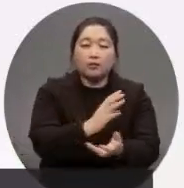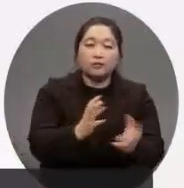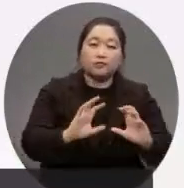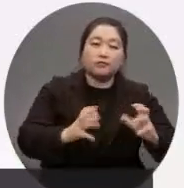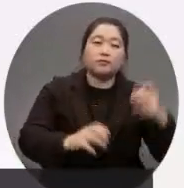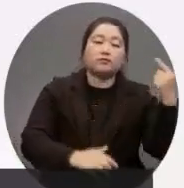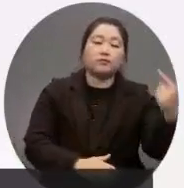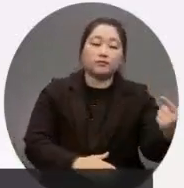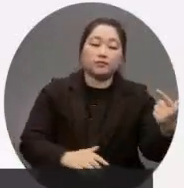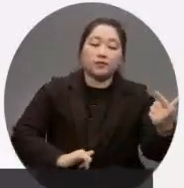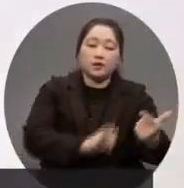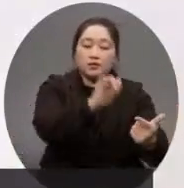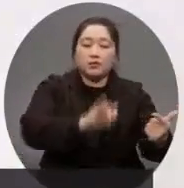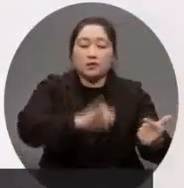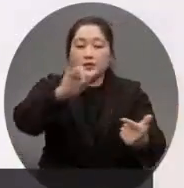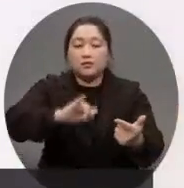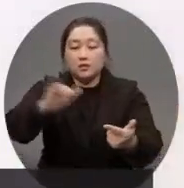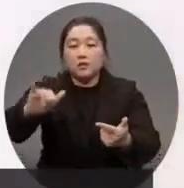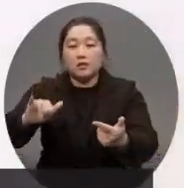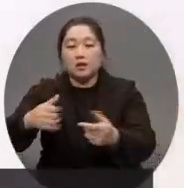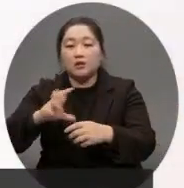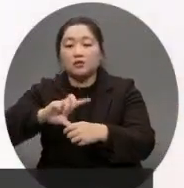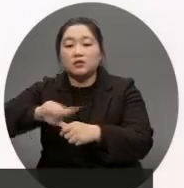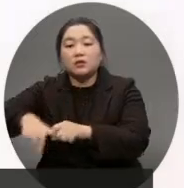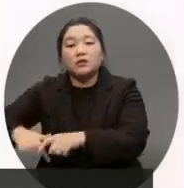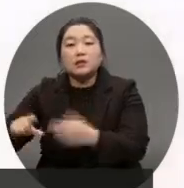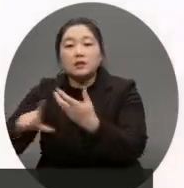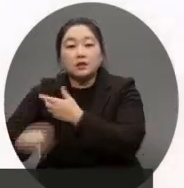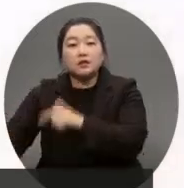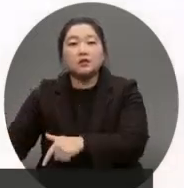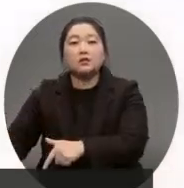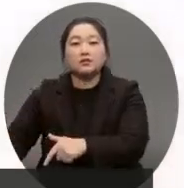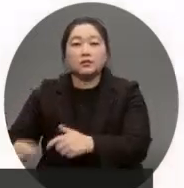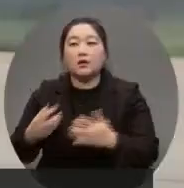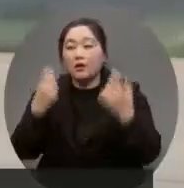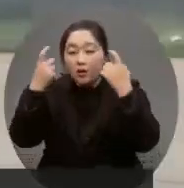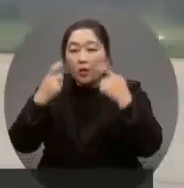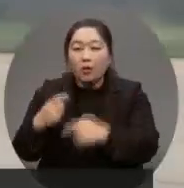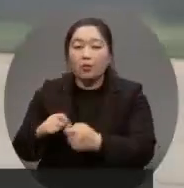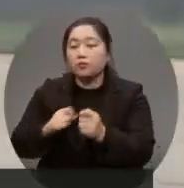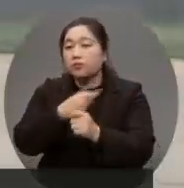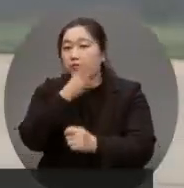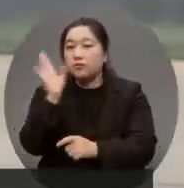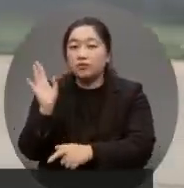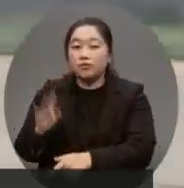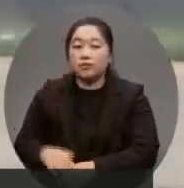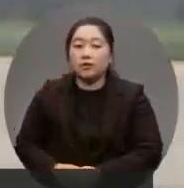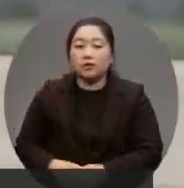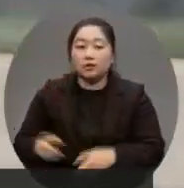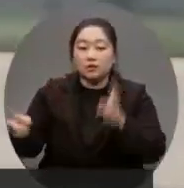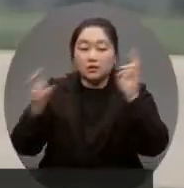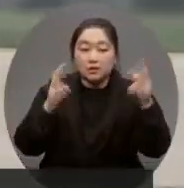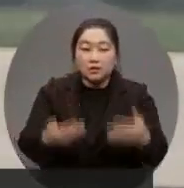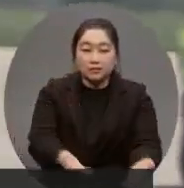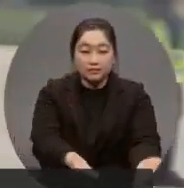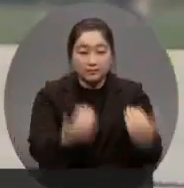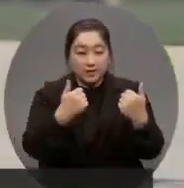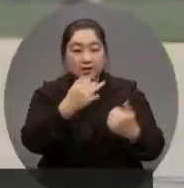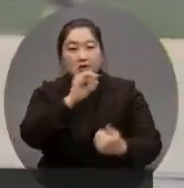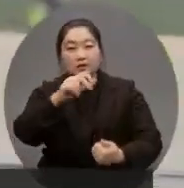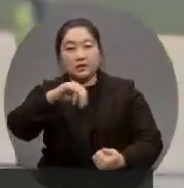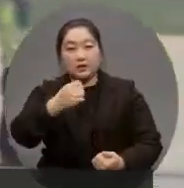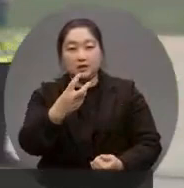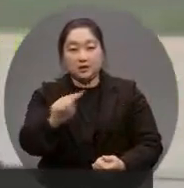노선을 만들어 비수도권 여객 수요를 흡수하고 있습니다. 여기에 기업 회생을 거쳐 최근 재기에 성공한 이스타